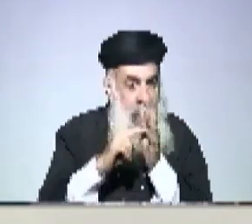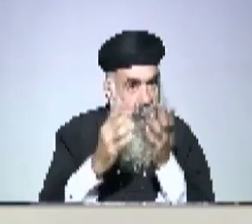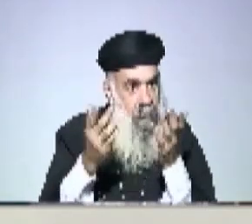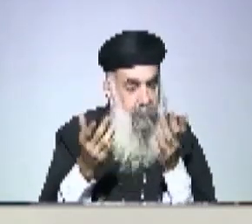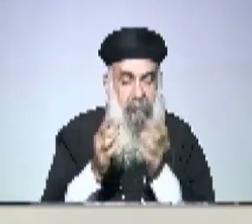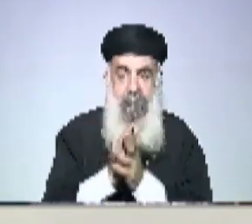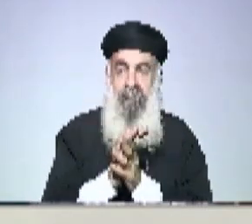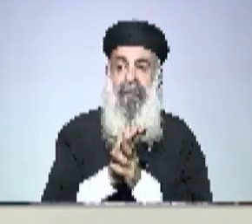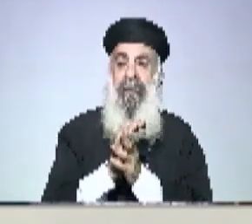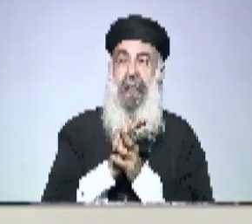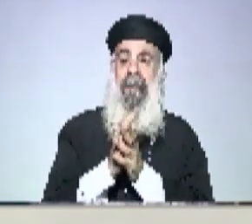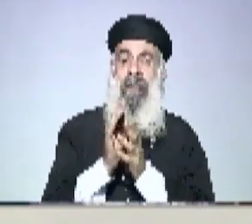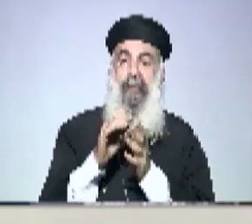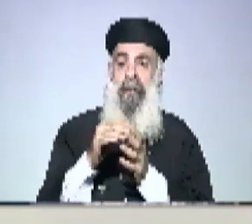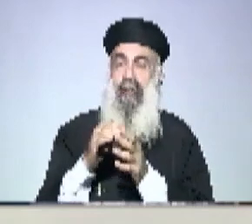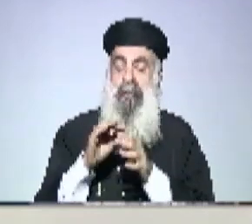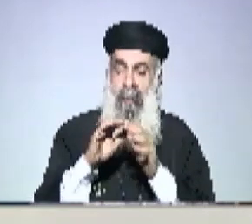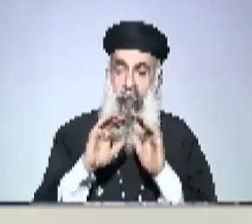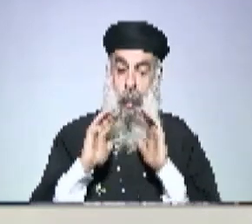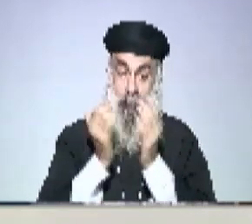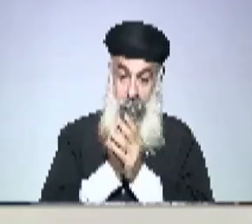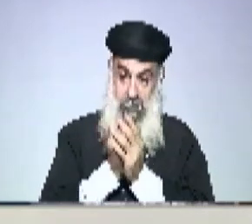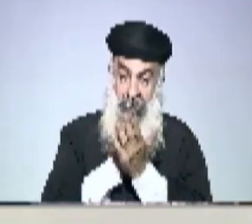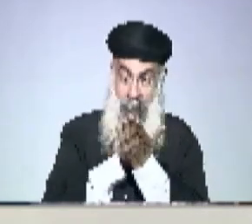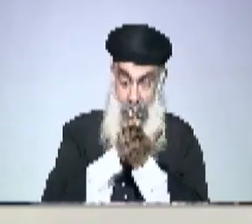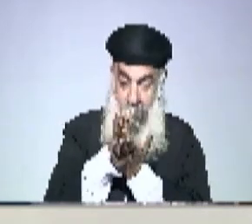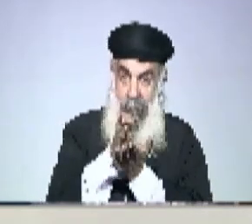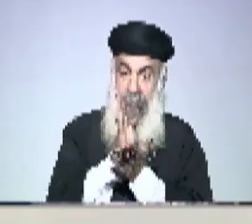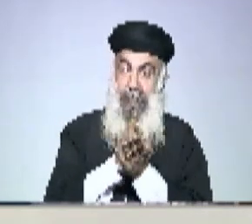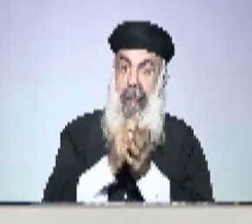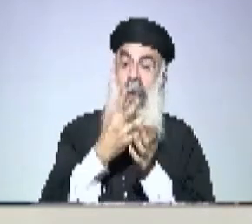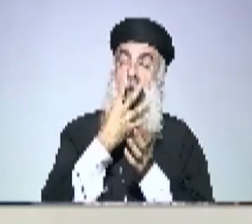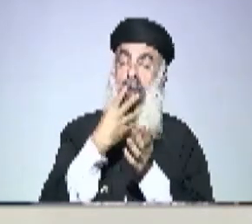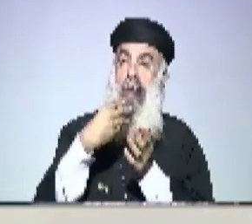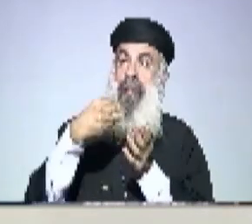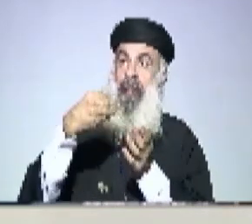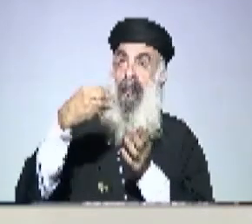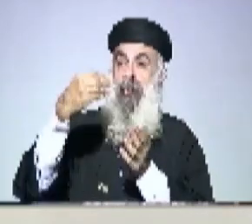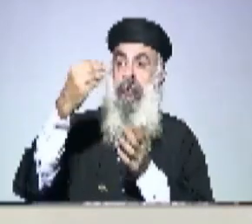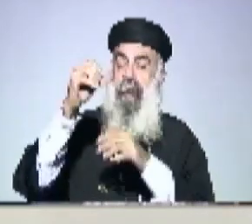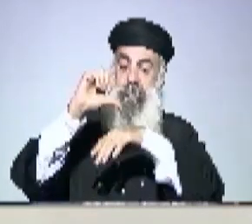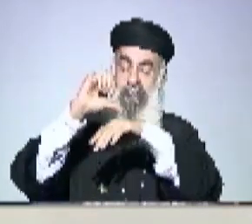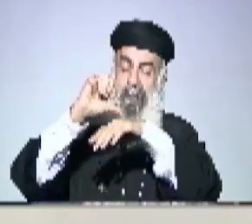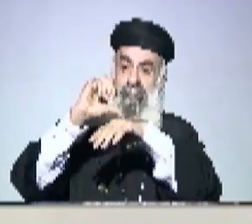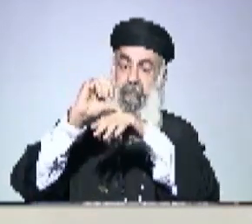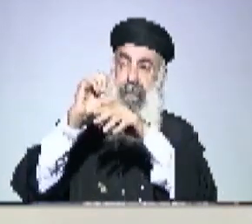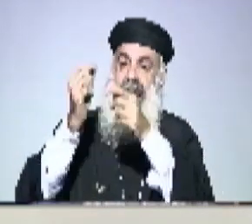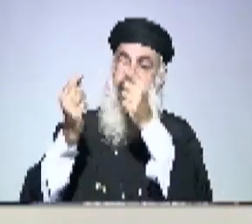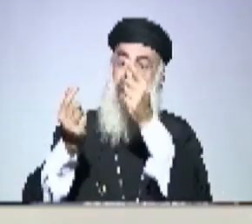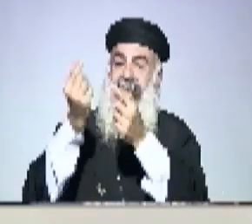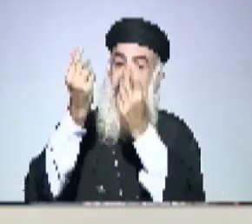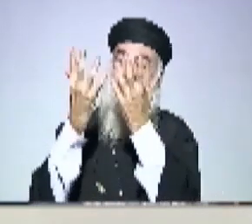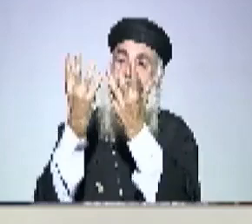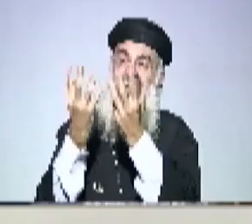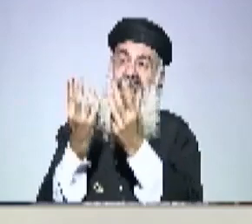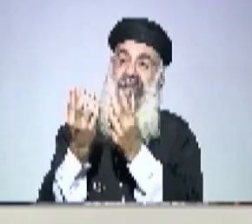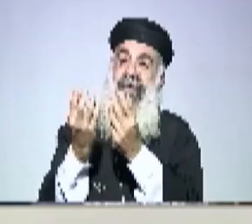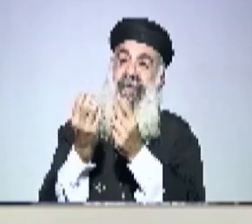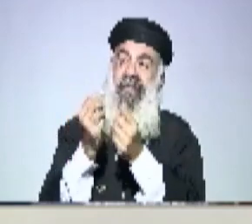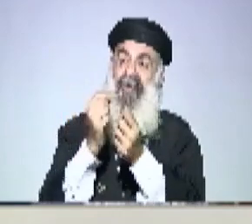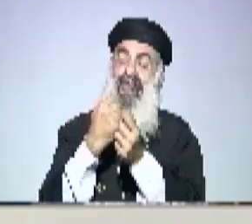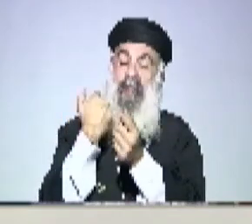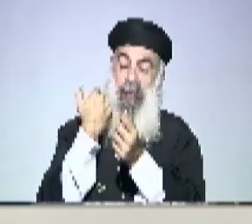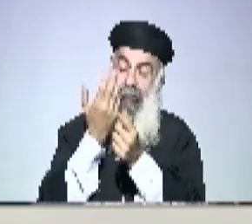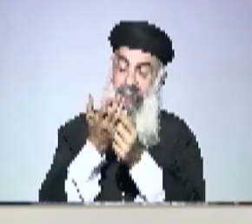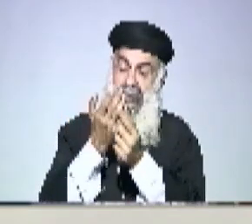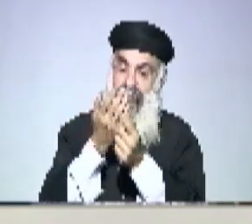بصوا المؤمنين الابرار ارواحهم تروح مباشره الى الفردوس مافيش جحيم خلاص لكن الاشرار